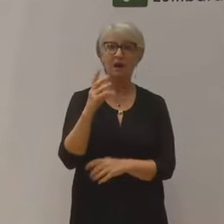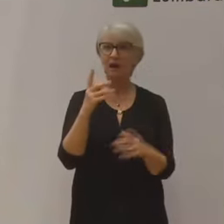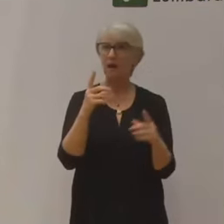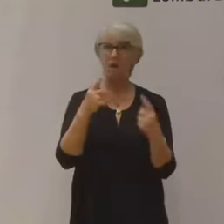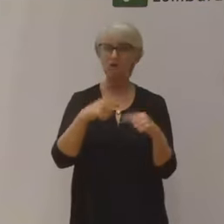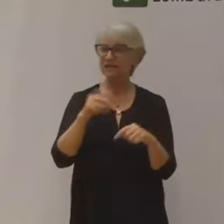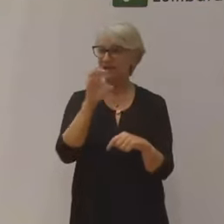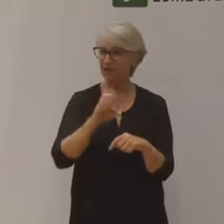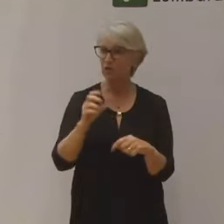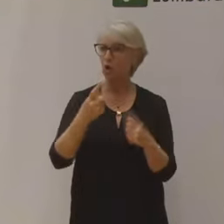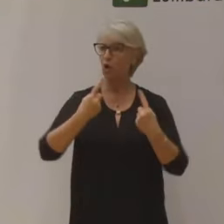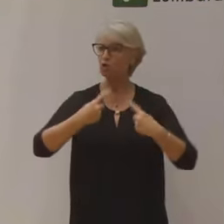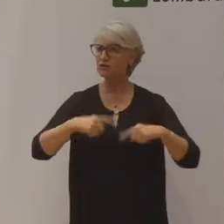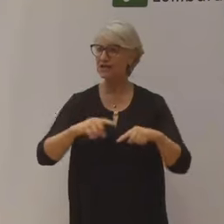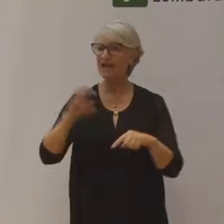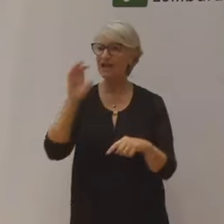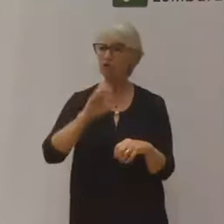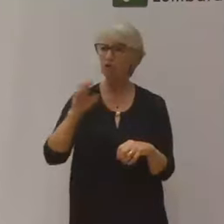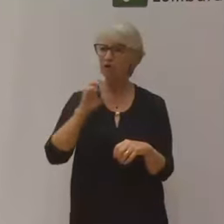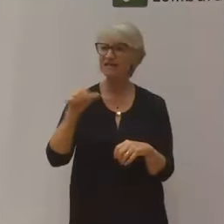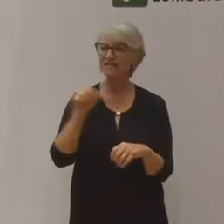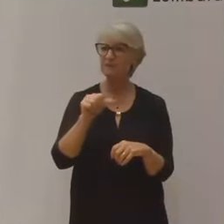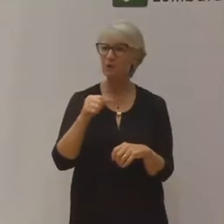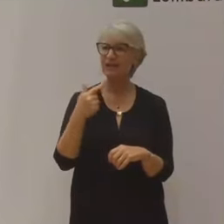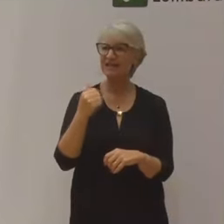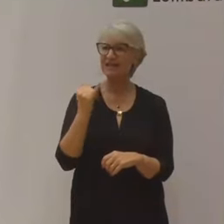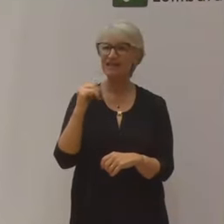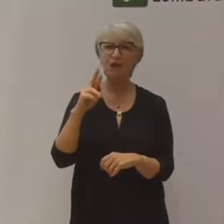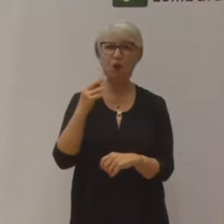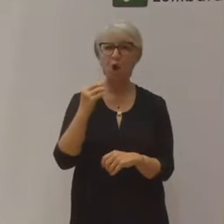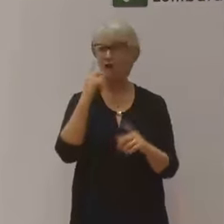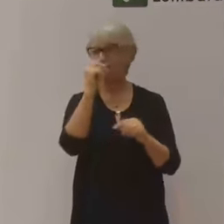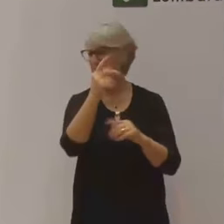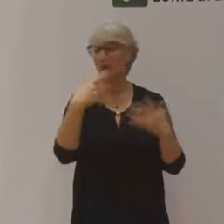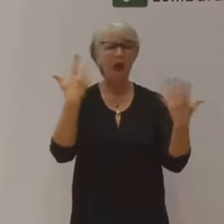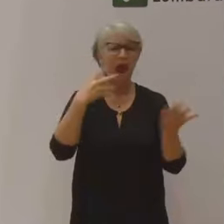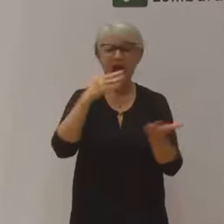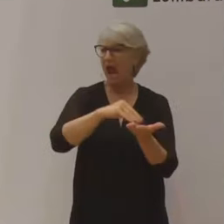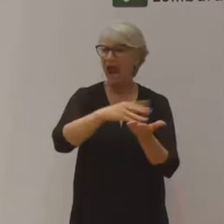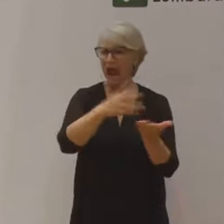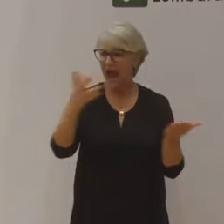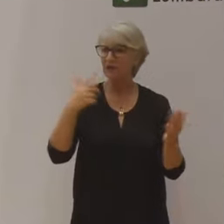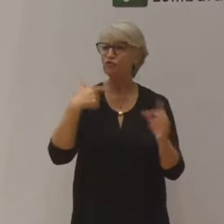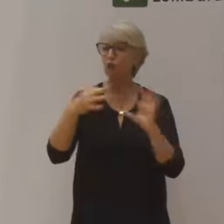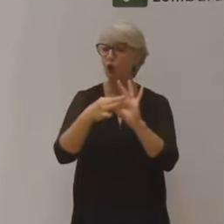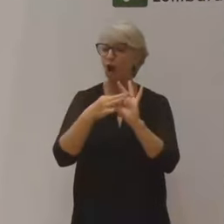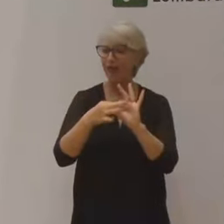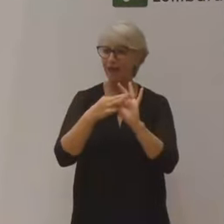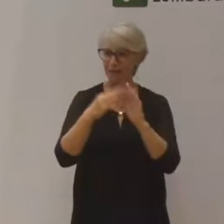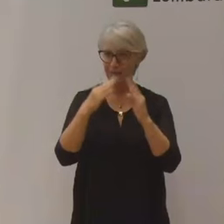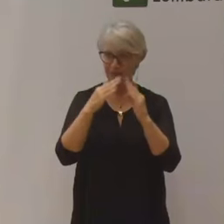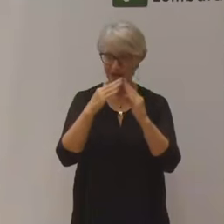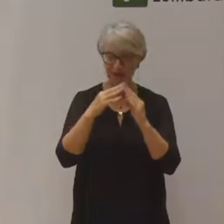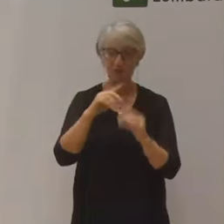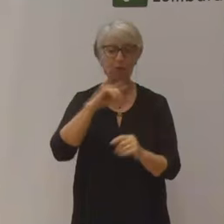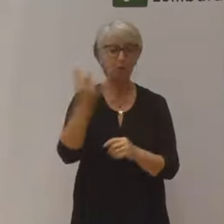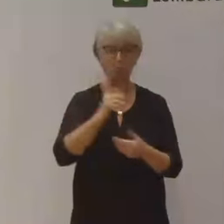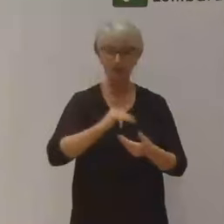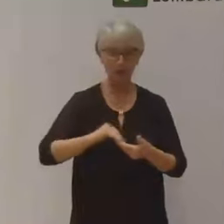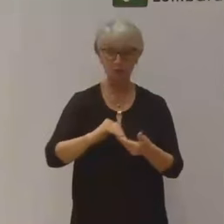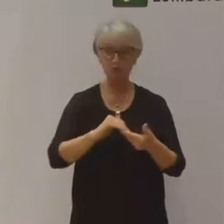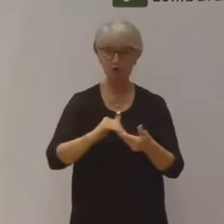la consigliera regionale la Simona Tironi, che ho visto andar via, tutti quelli che sono in collegamento, tutte le